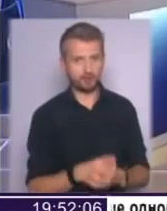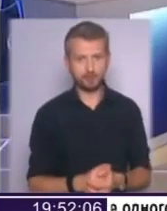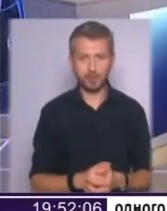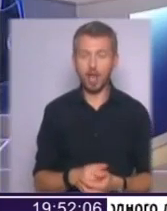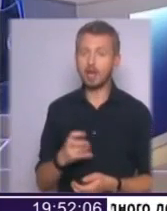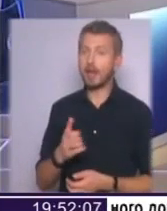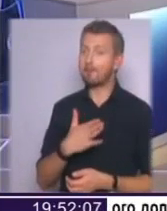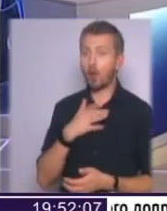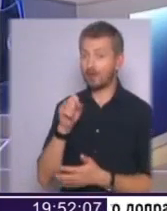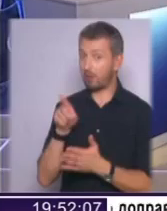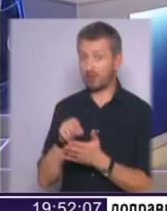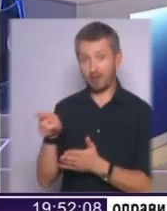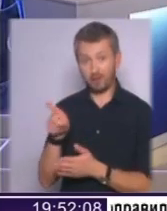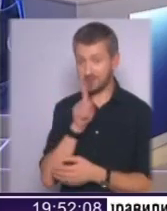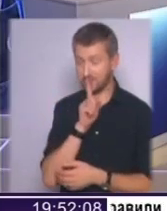моє запитання ви не відповіли.